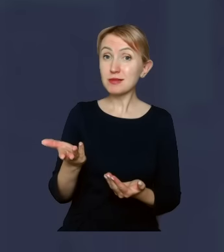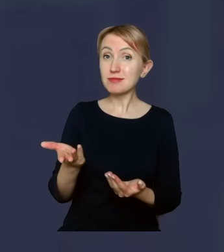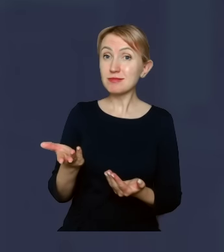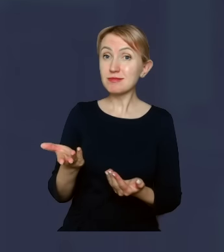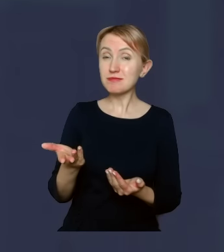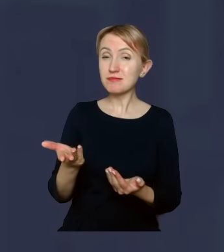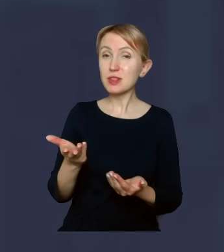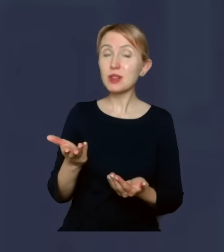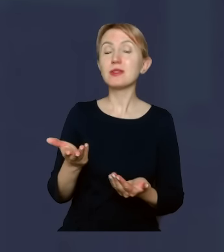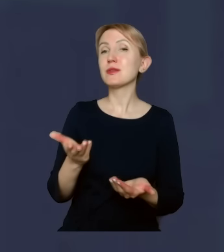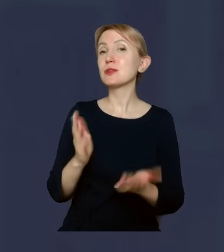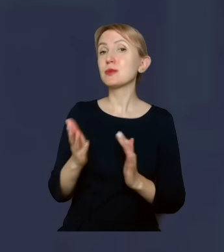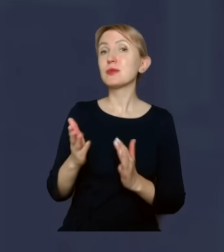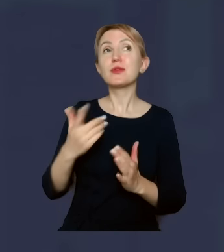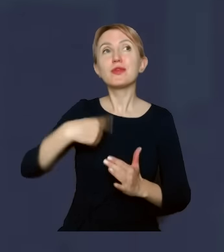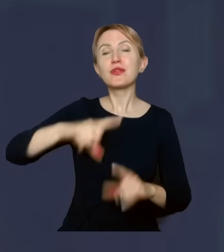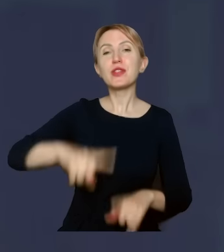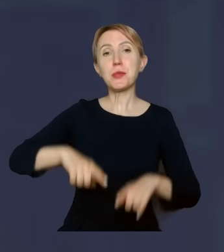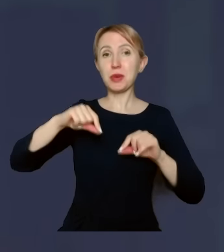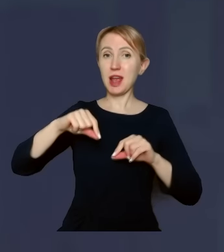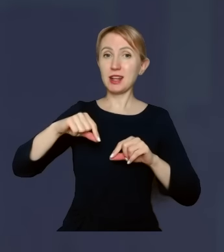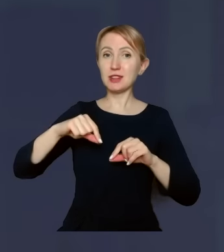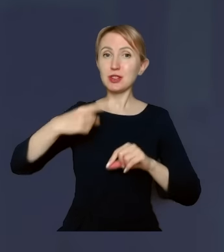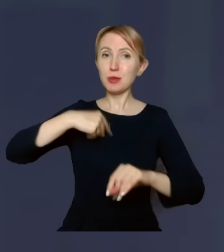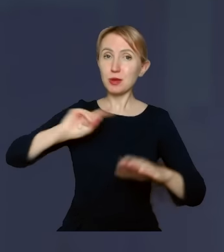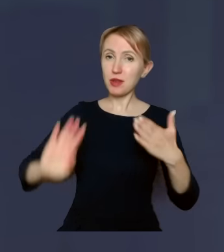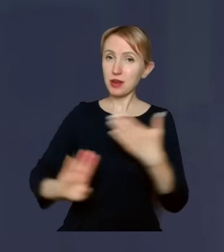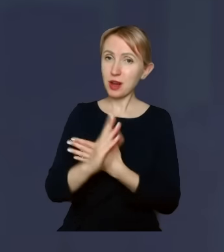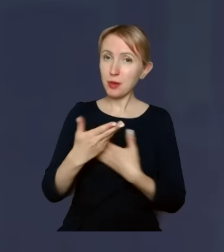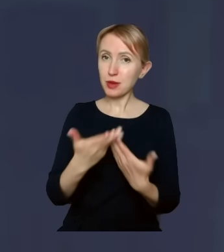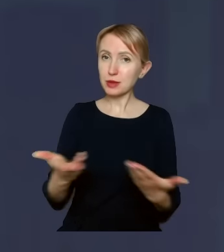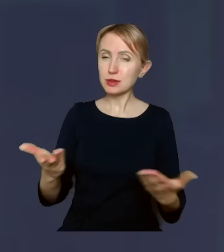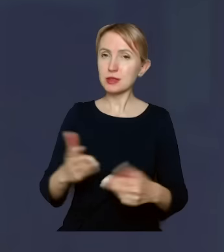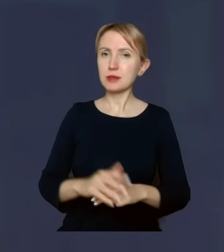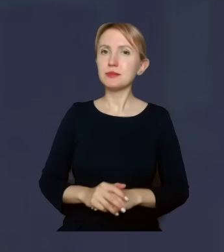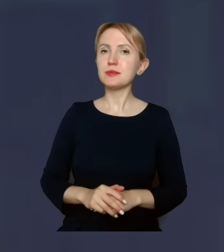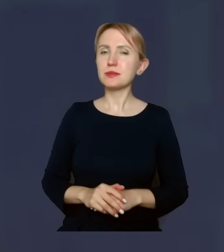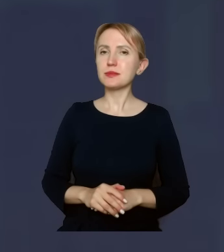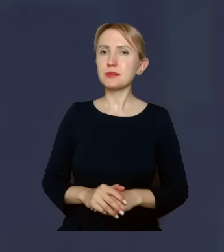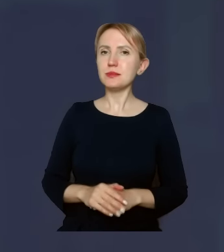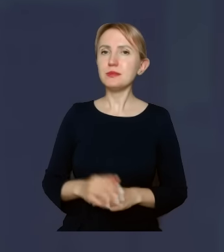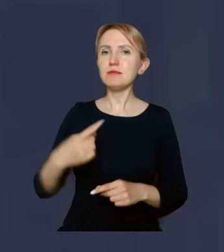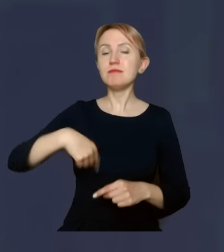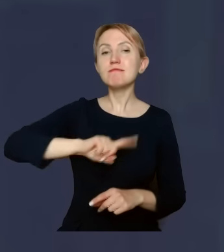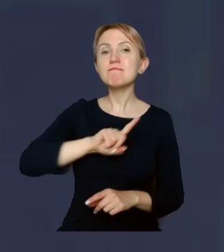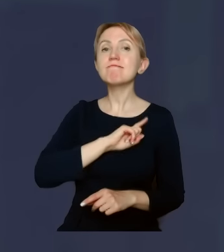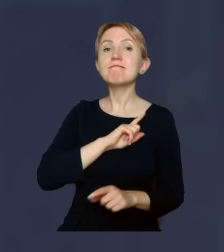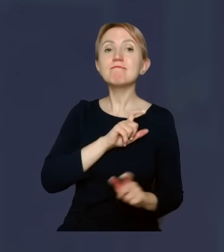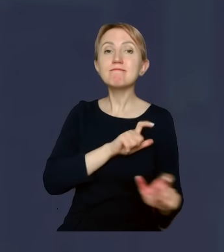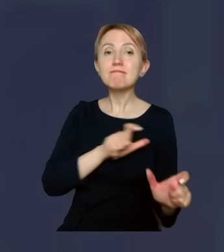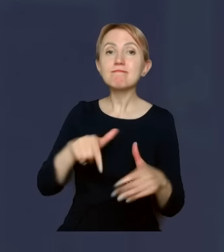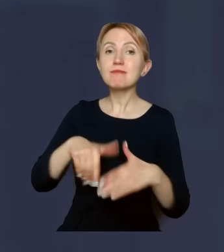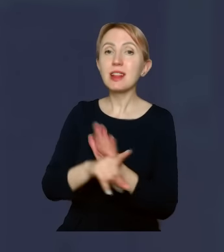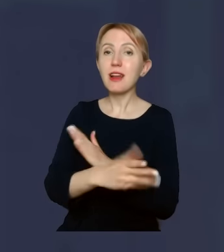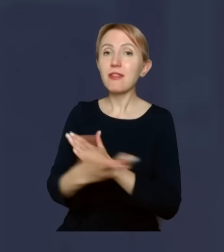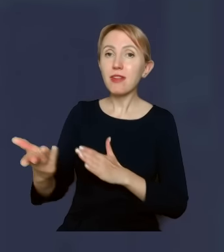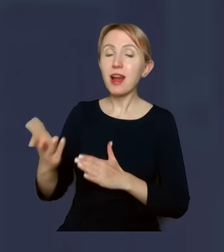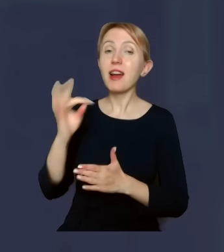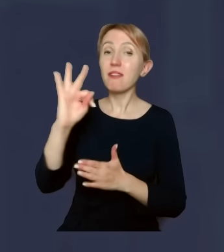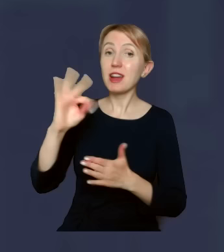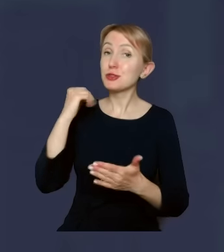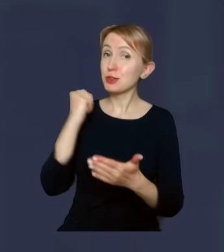sposób pośredni wybrali, żebyśmy was reprezentowali, byli waszymi arbitrami, strażnikami waszych praw,